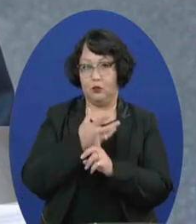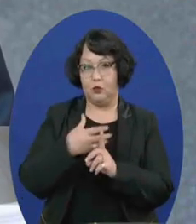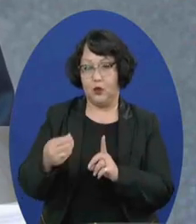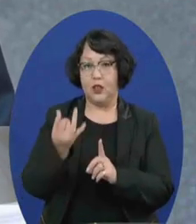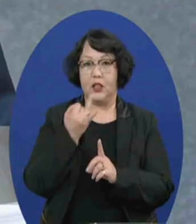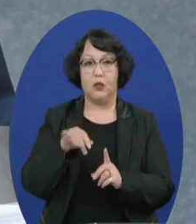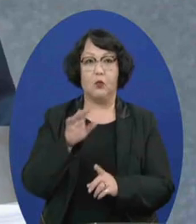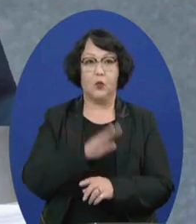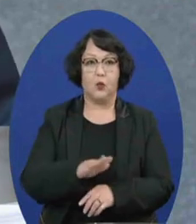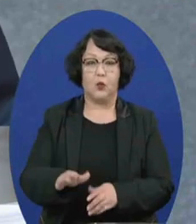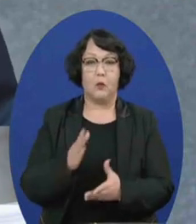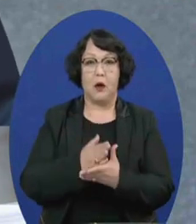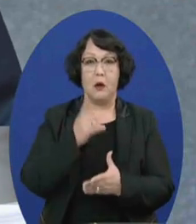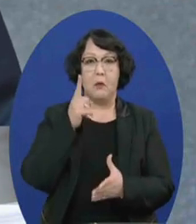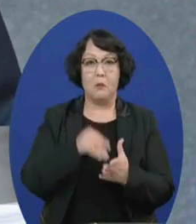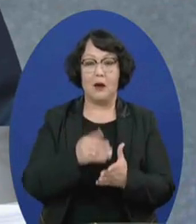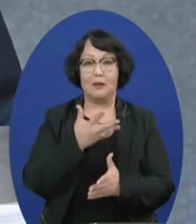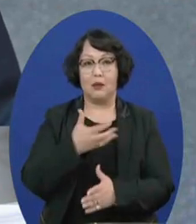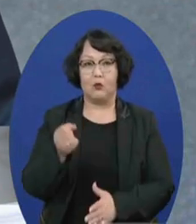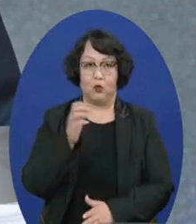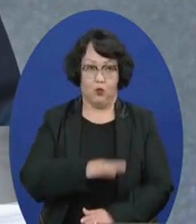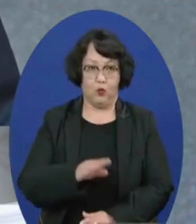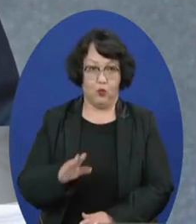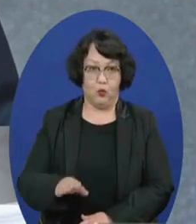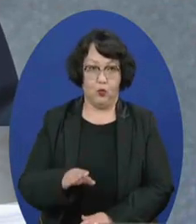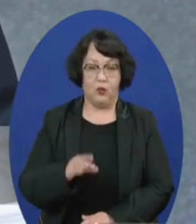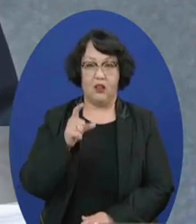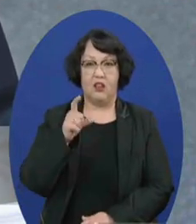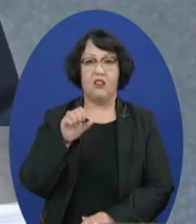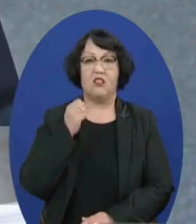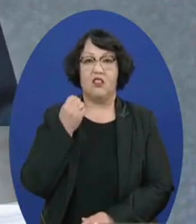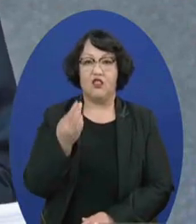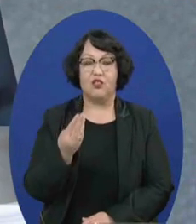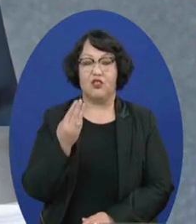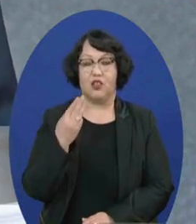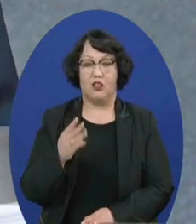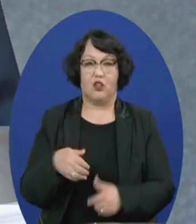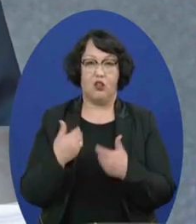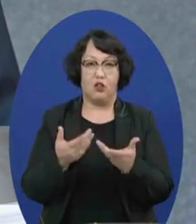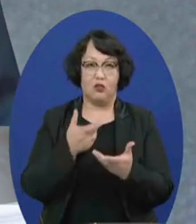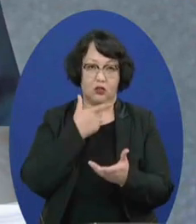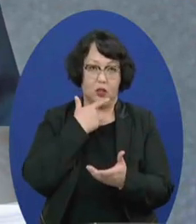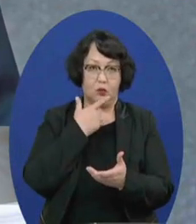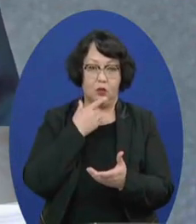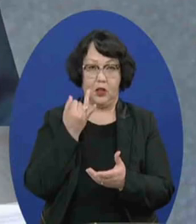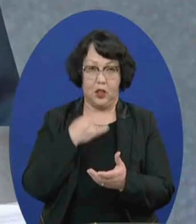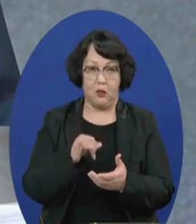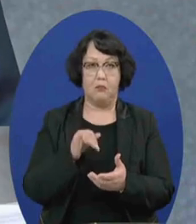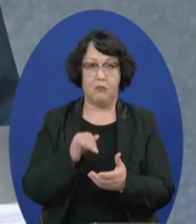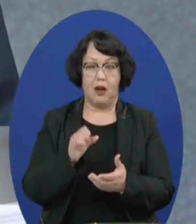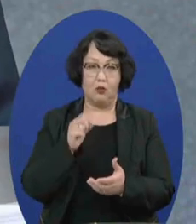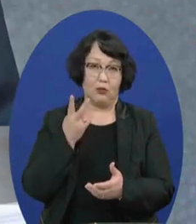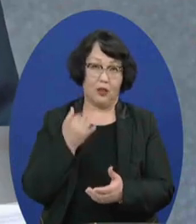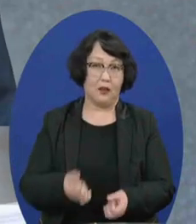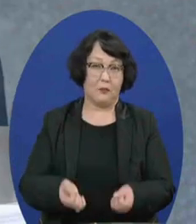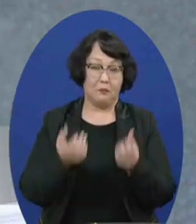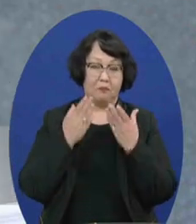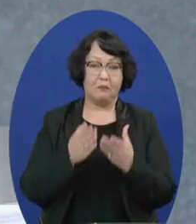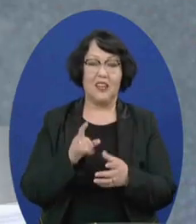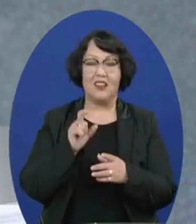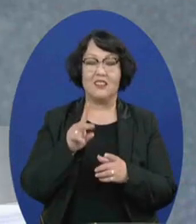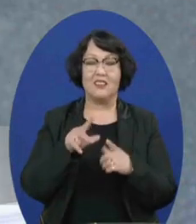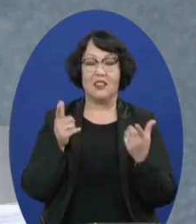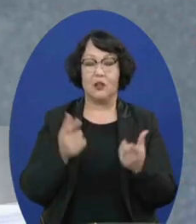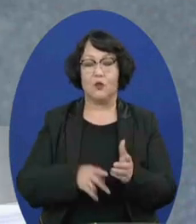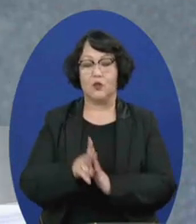тогтоогдсон ийм хүүхдүүд байгаа учраас одоо 1500 хүүхэд бодиттой эсэлтийн шалгалтанд одоо орж чадахгүй байх. Нэгдүгээрт нэг ийм эрсдэл үүссэн байна. За хоёрдугаарт